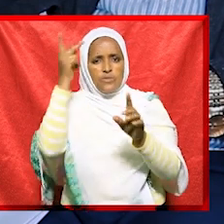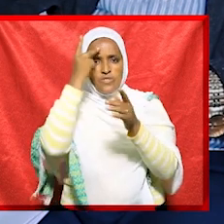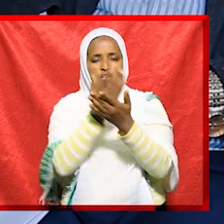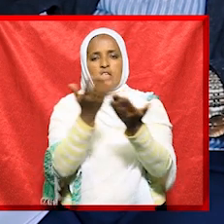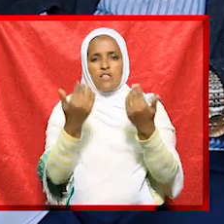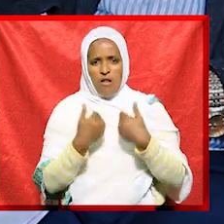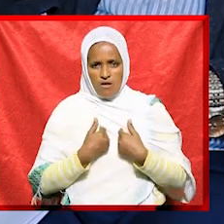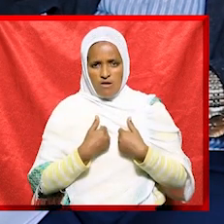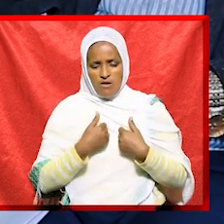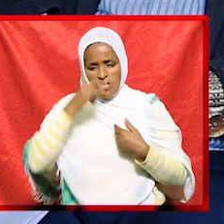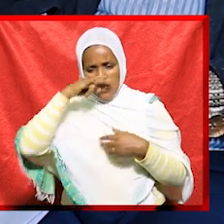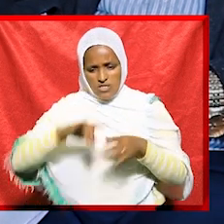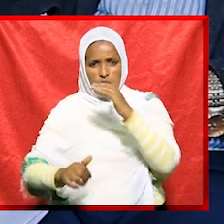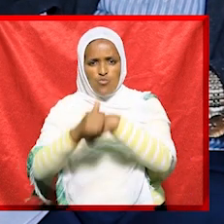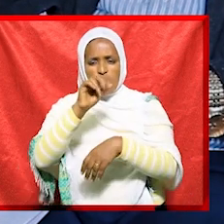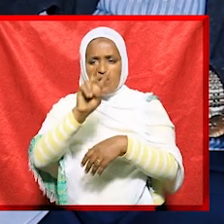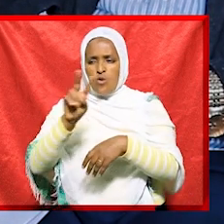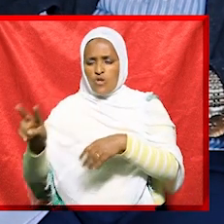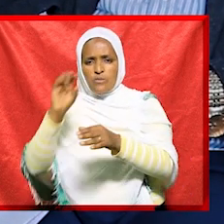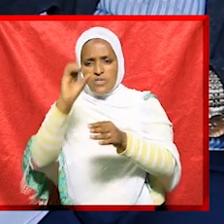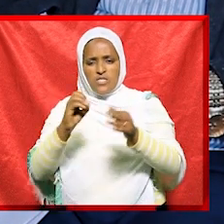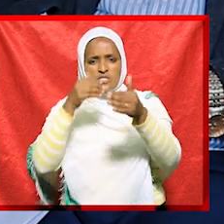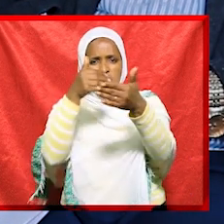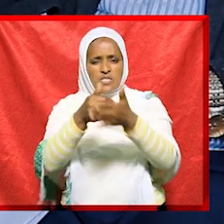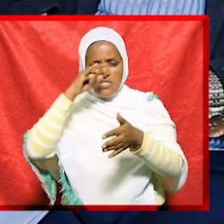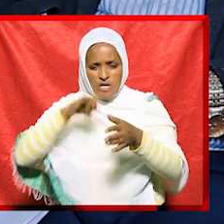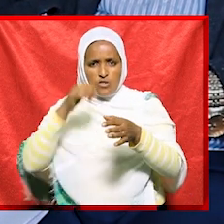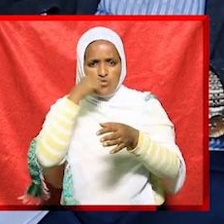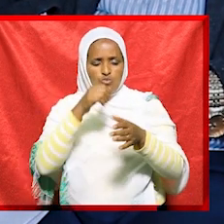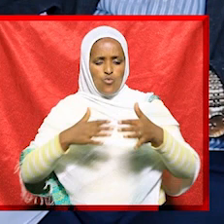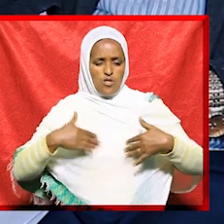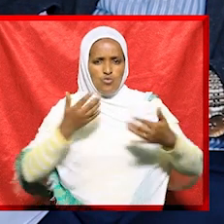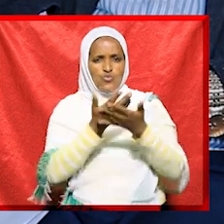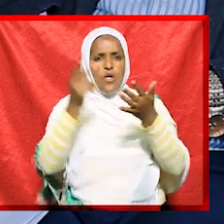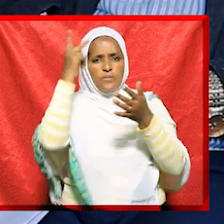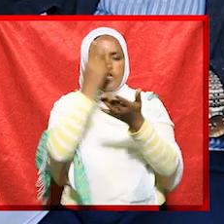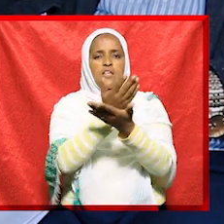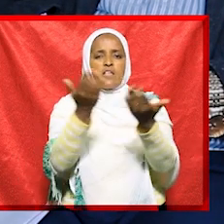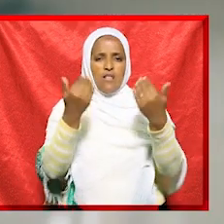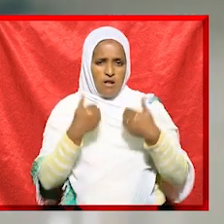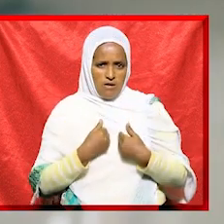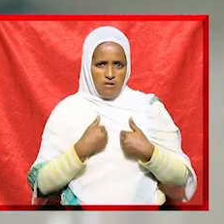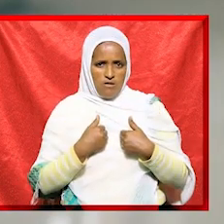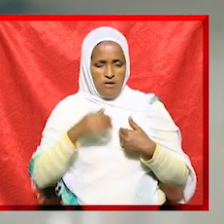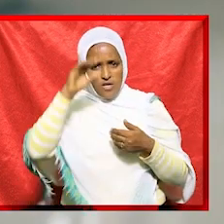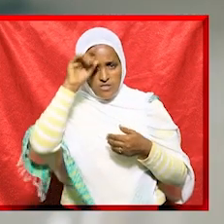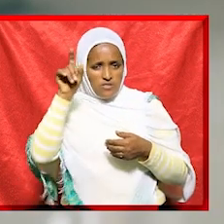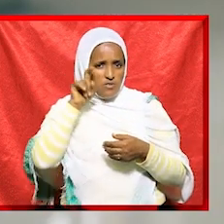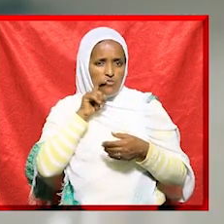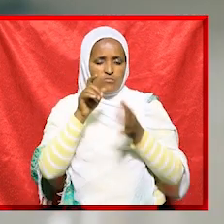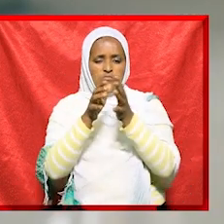አለ? የህፃናት ጥቃት 22% ሲደርስ ህፃናት ሴቶችና ወጣቶች ጉዳይ ሚኒስቴር የት አለ? ሴክስ